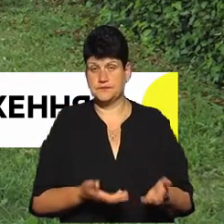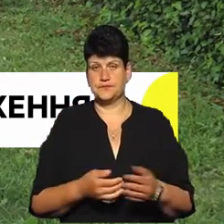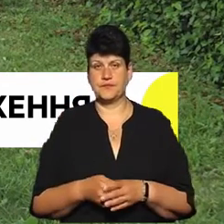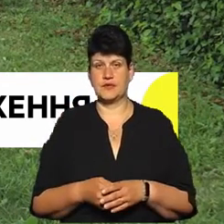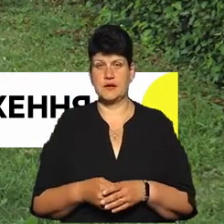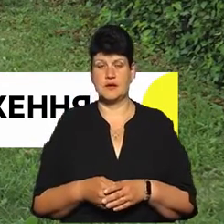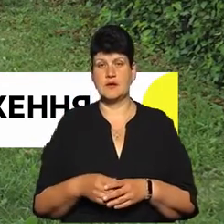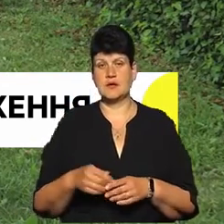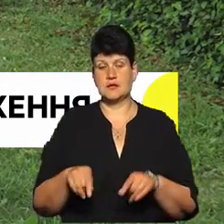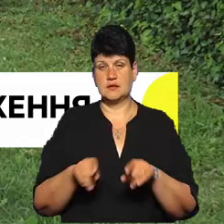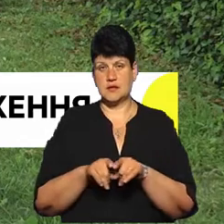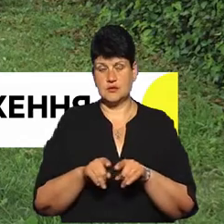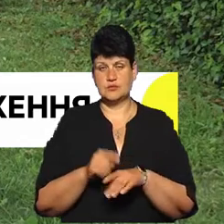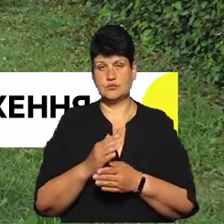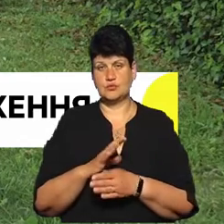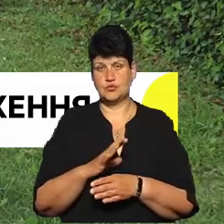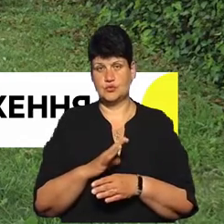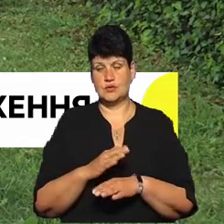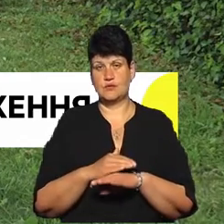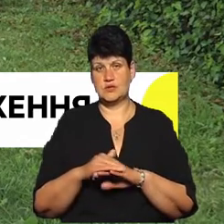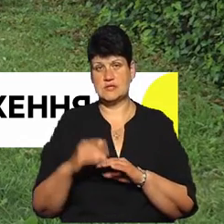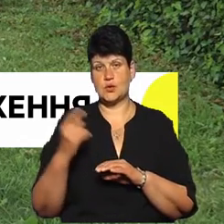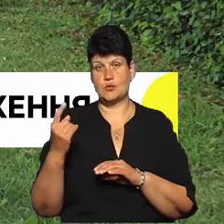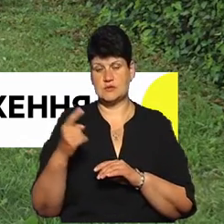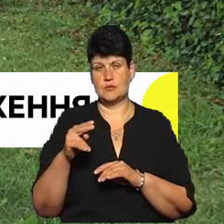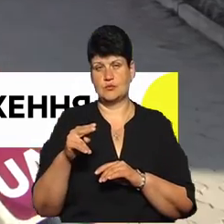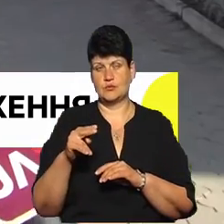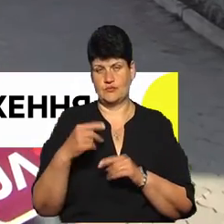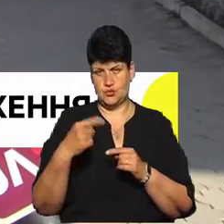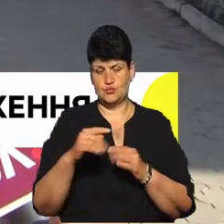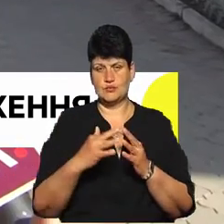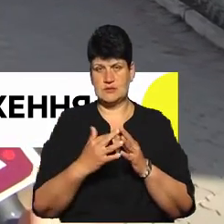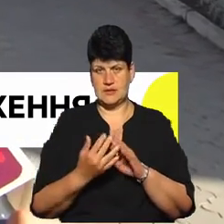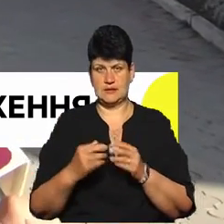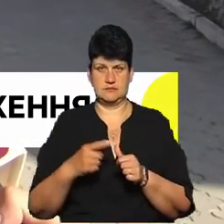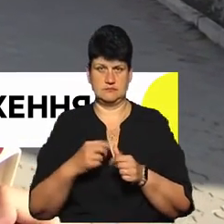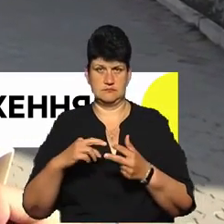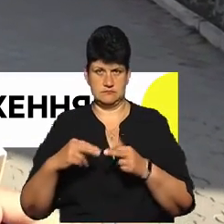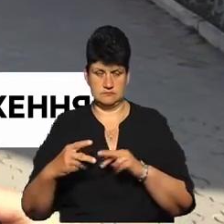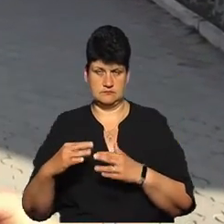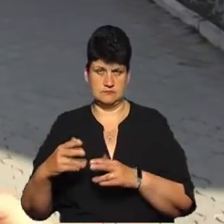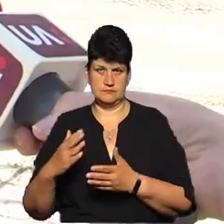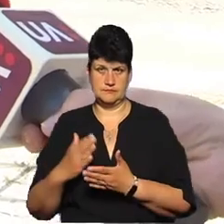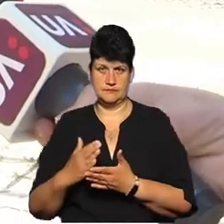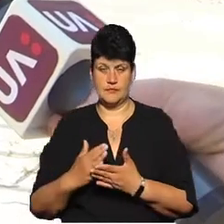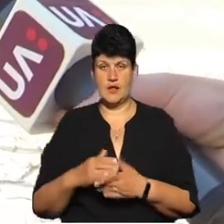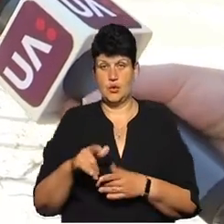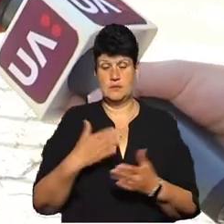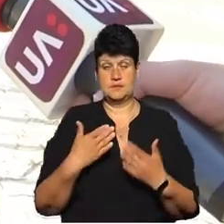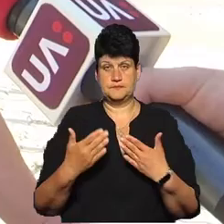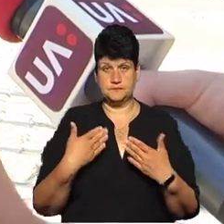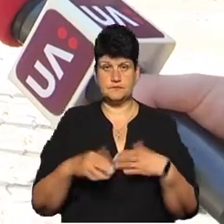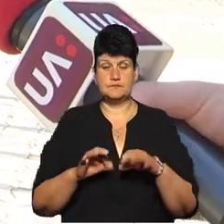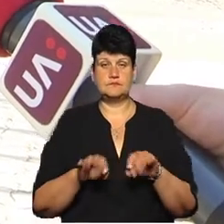Тудорові була вулиця колгоспна, її перейменовують. Люди, з якими ми поспілкувалися, ініціативу коментують